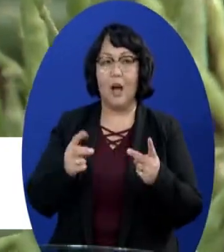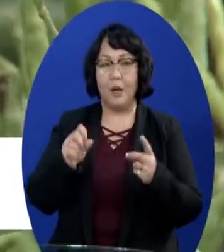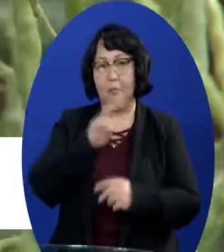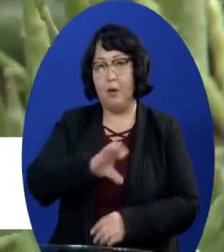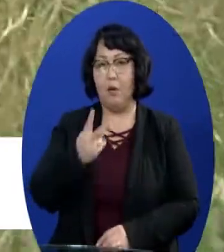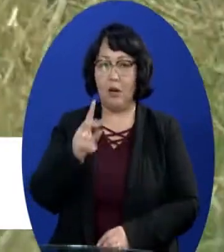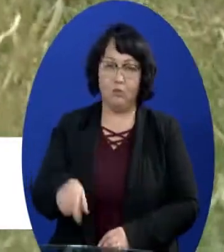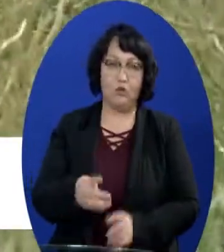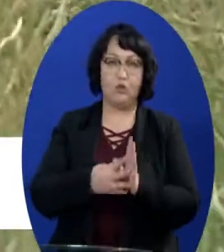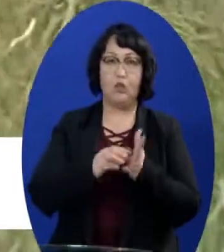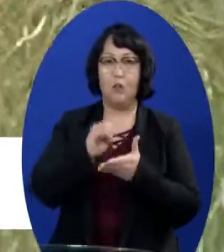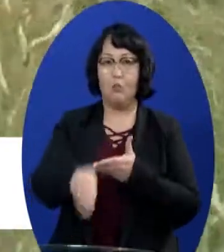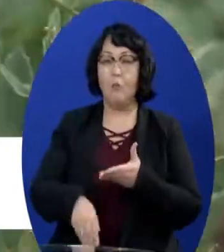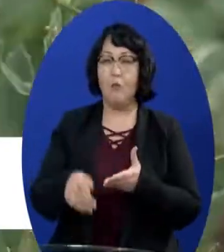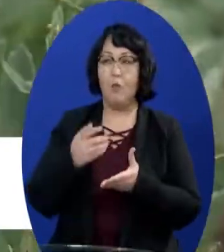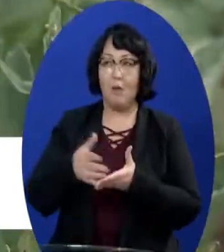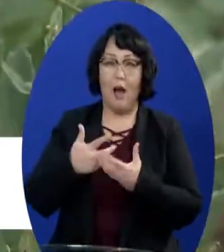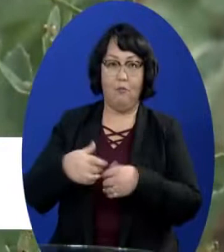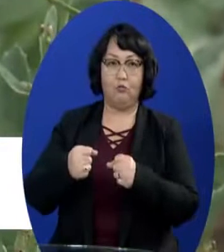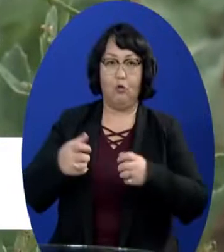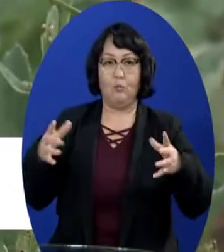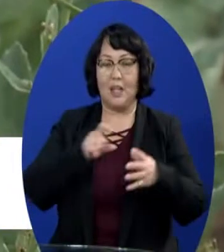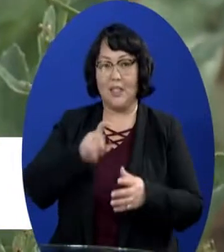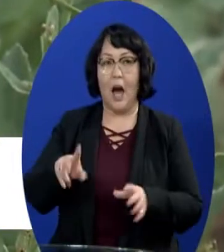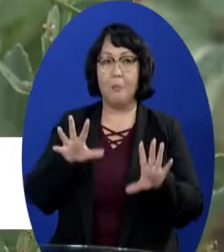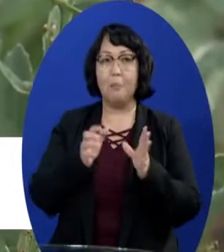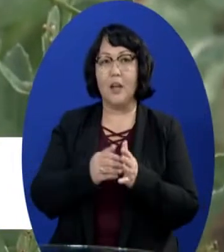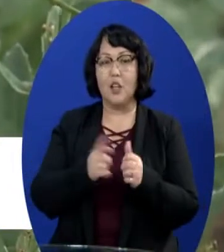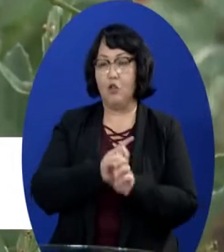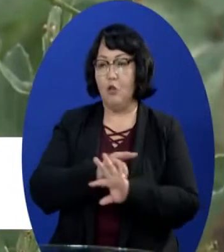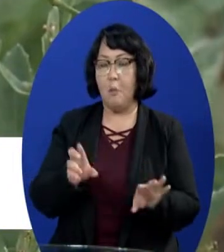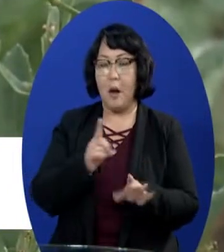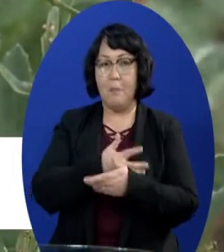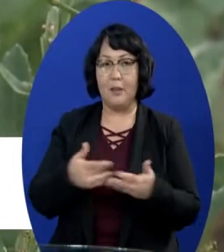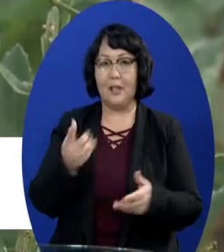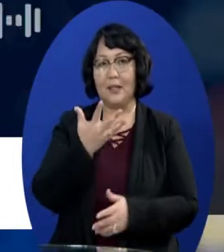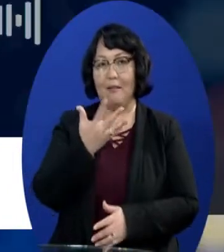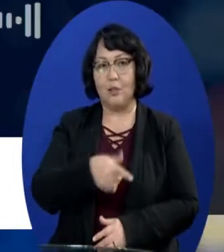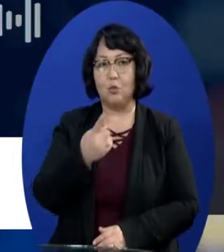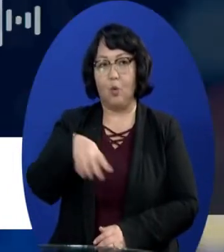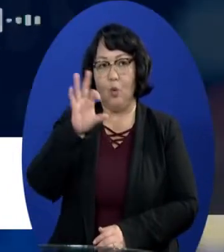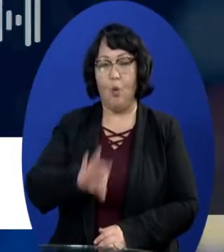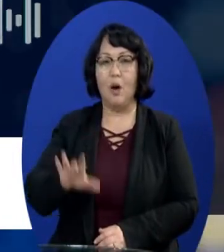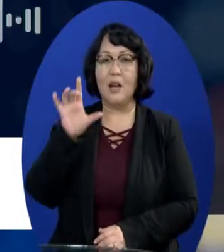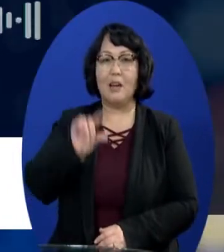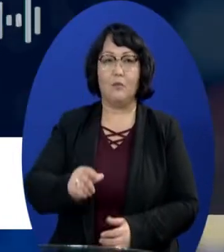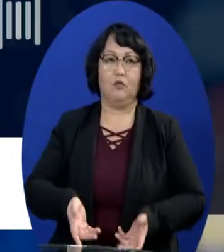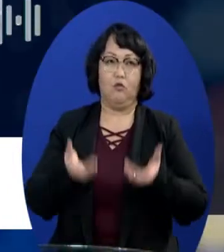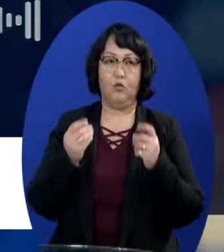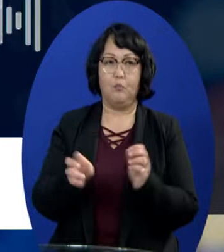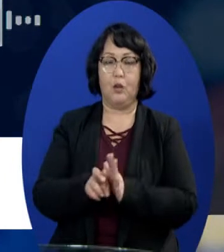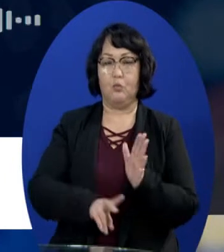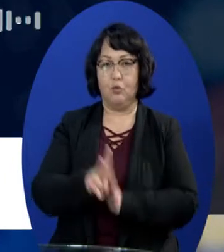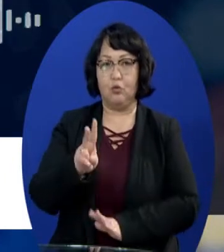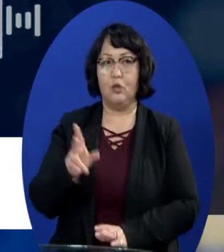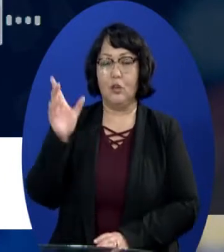тэрбум хэрэглэгчтэй томоохон зах зээлд 10,000 гаруй нэр төрлийн бараанд 5-100% хөнгөлөлт эдлэх юм байна. Ингээд хөнгөлөлтний